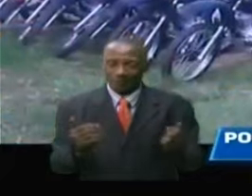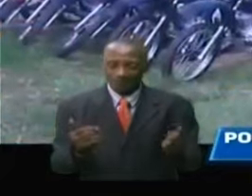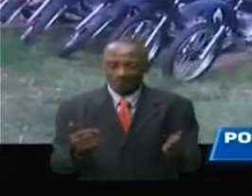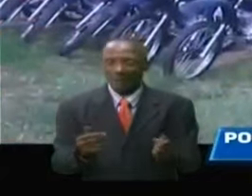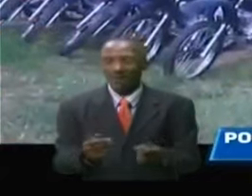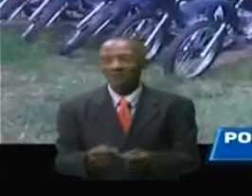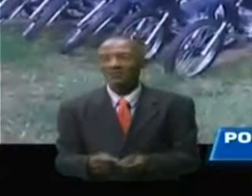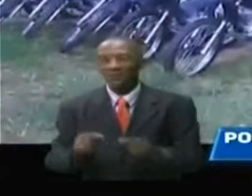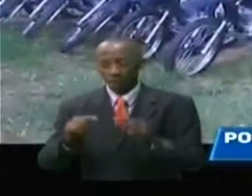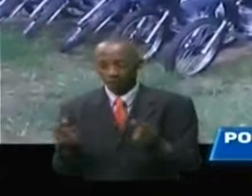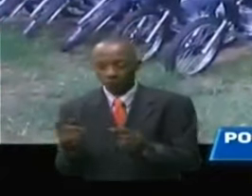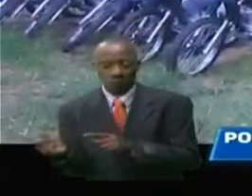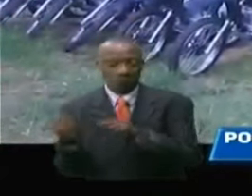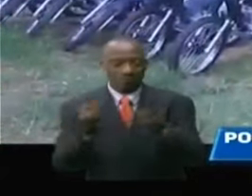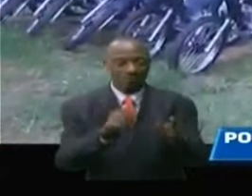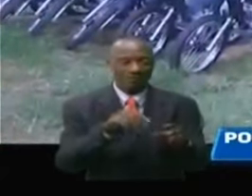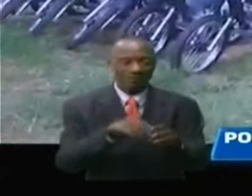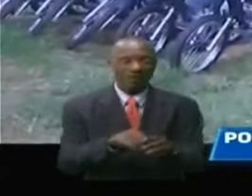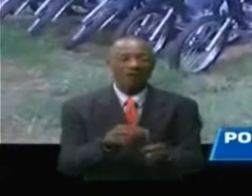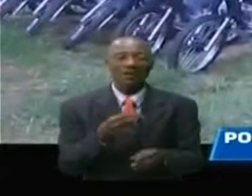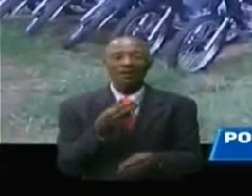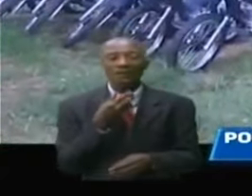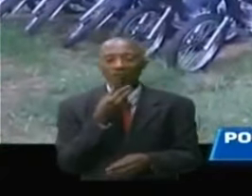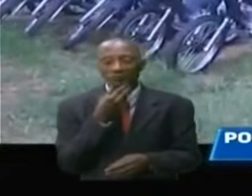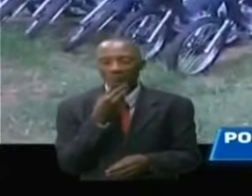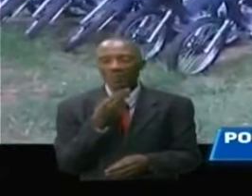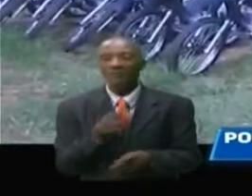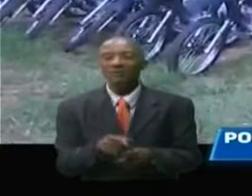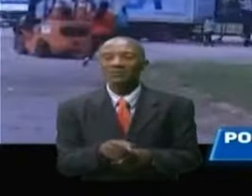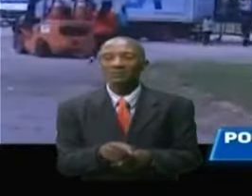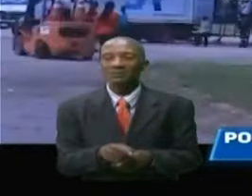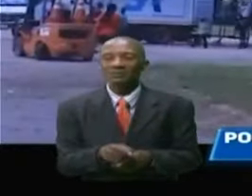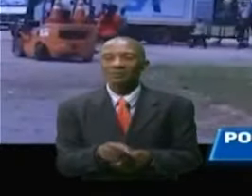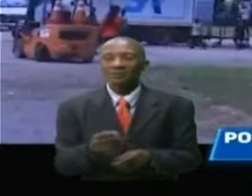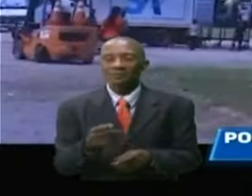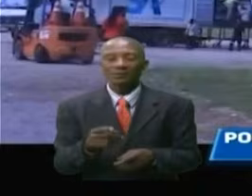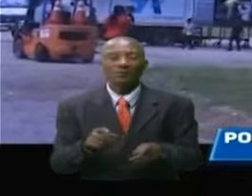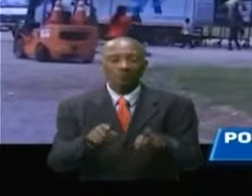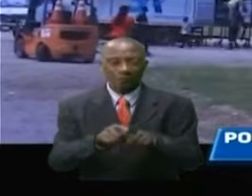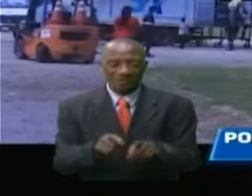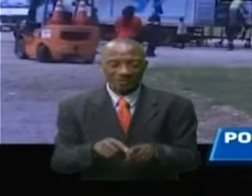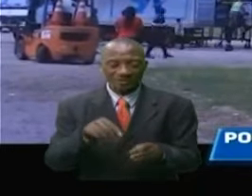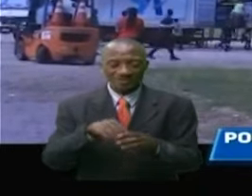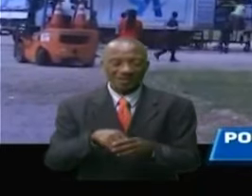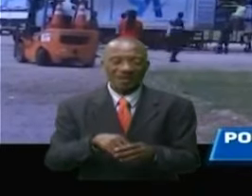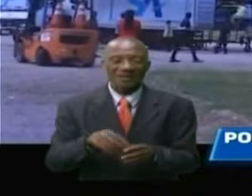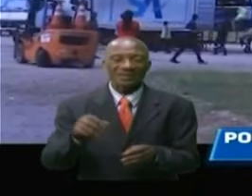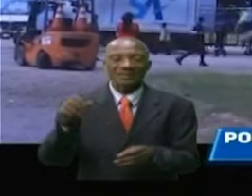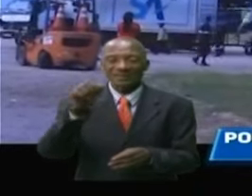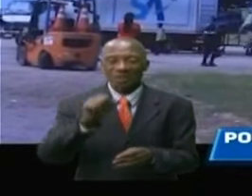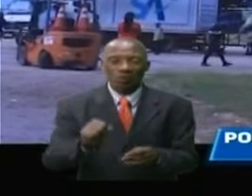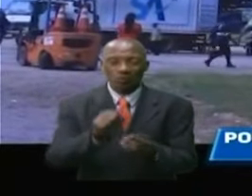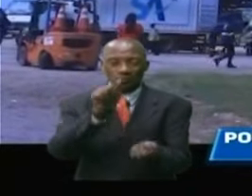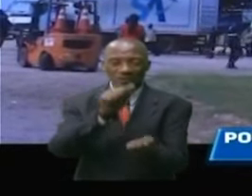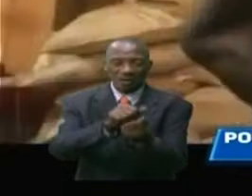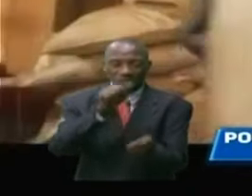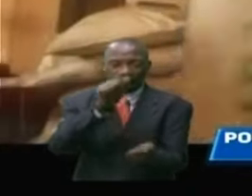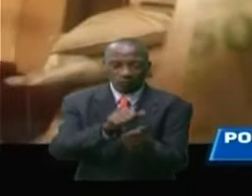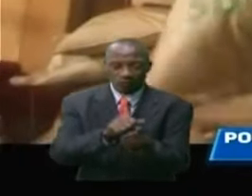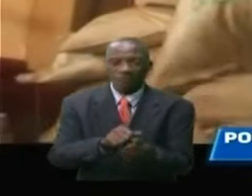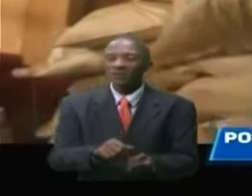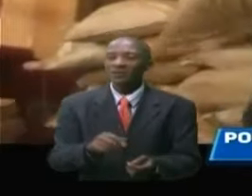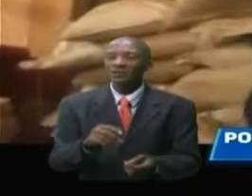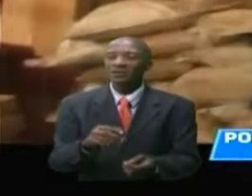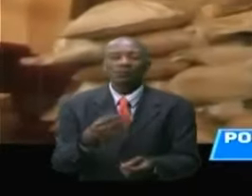Mbujimayi pour desservir les provinces du Kasaï oriental, Lomami et Sankuru, et l'autre qui a atterri à l'aéroport de Kananga